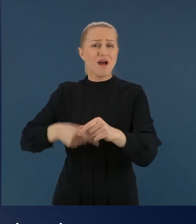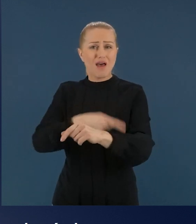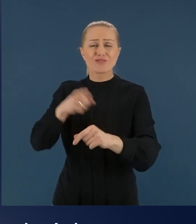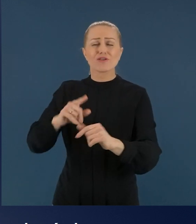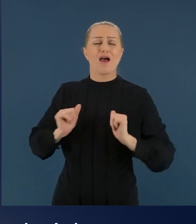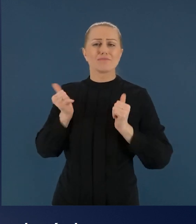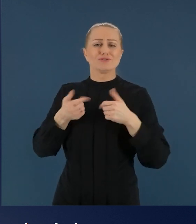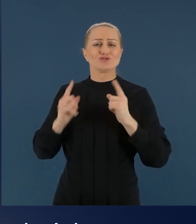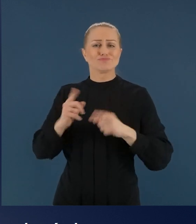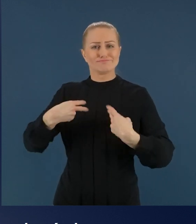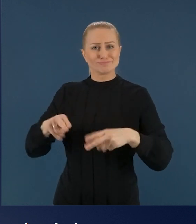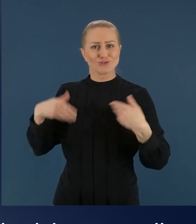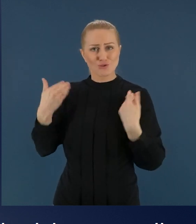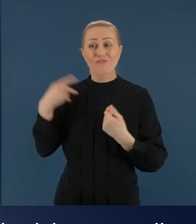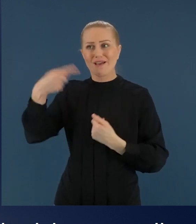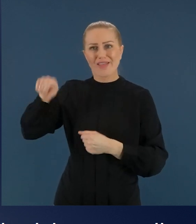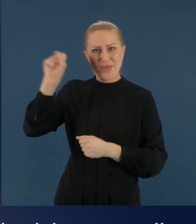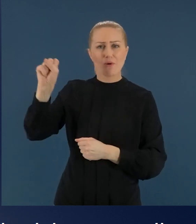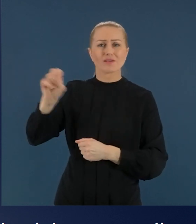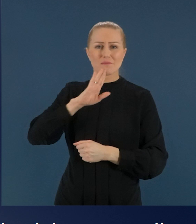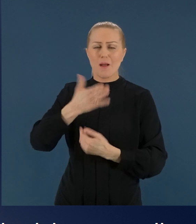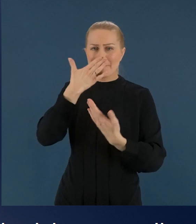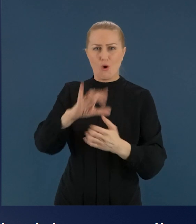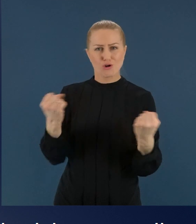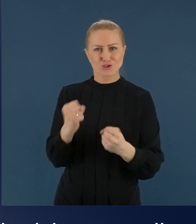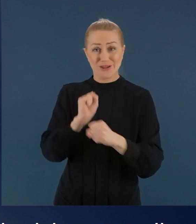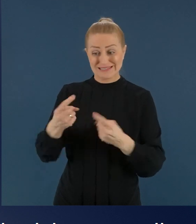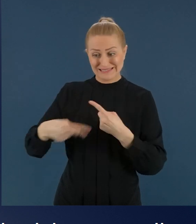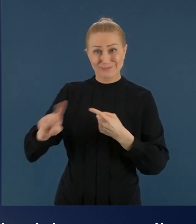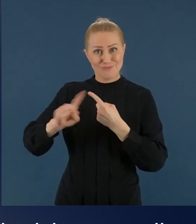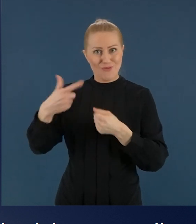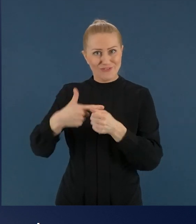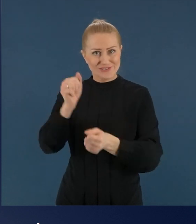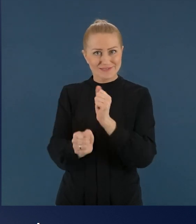zdrowia. Ważne jest, że demokracja amerykańska pokazała swoją siłę i po 20 stycznia